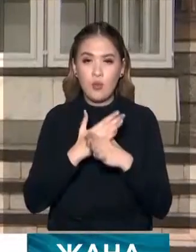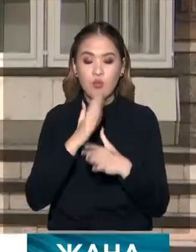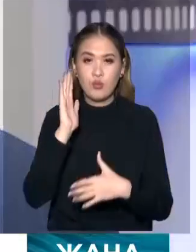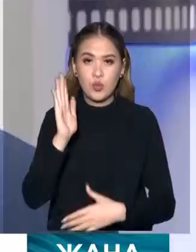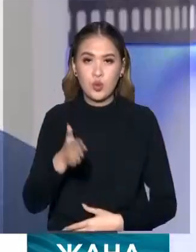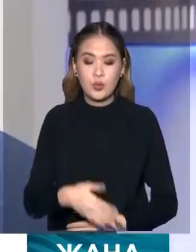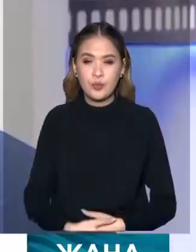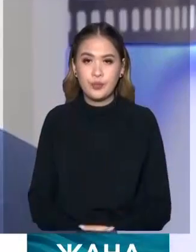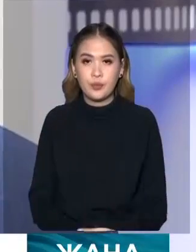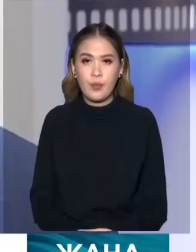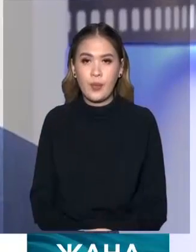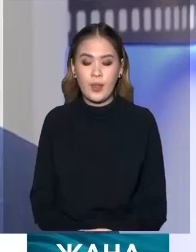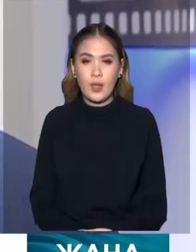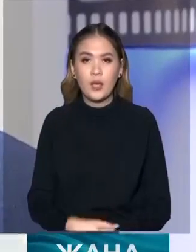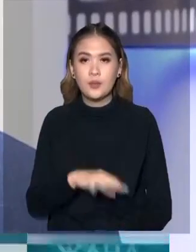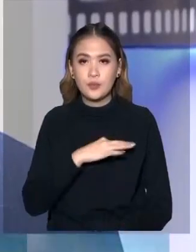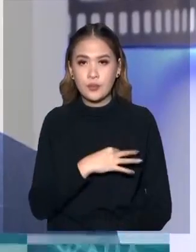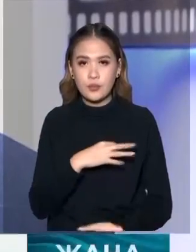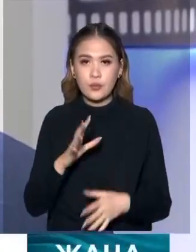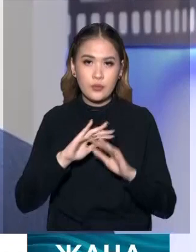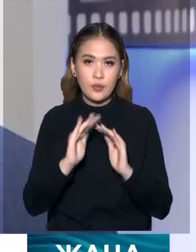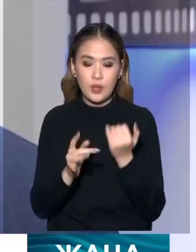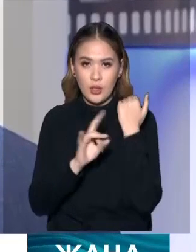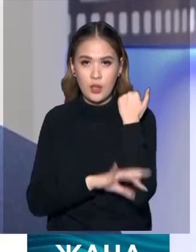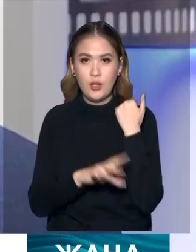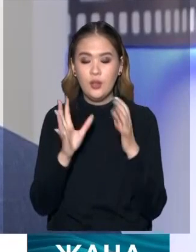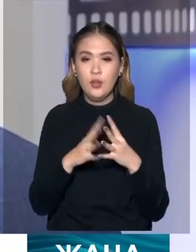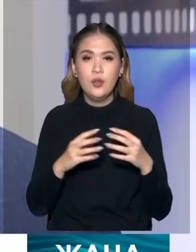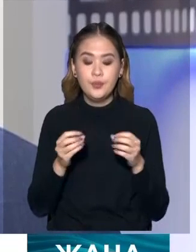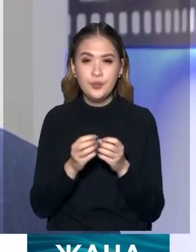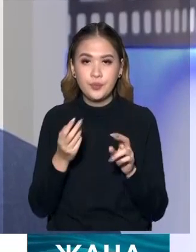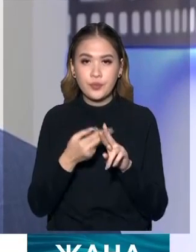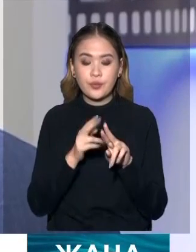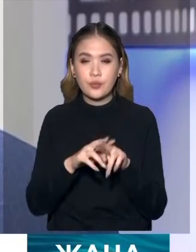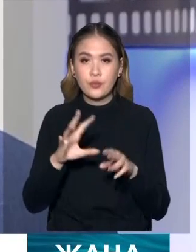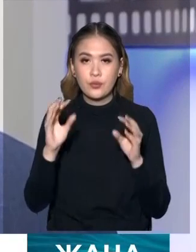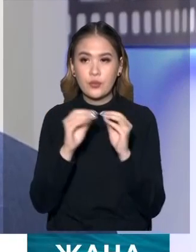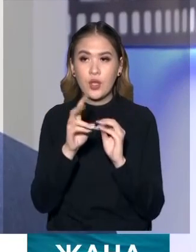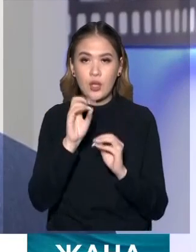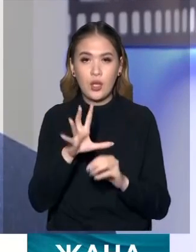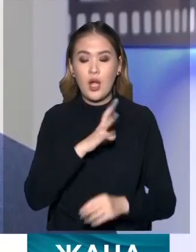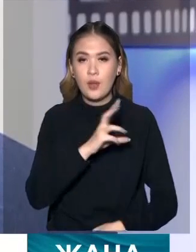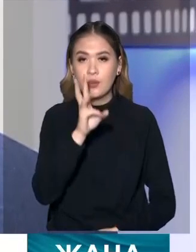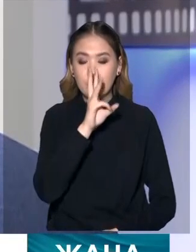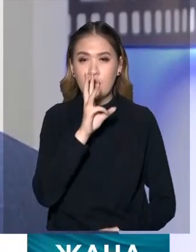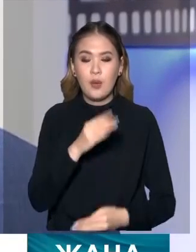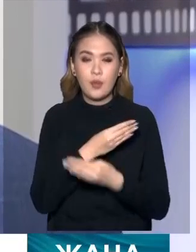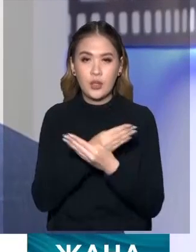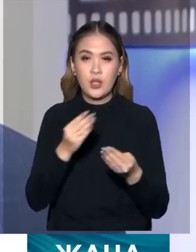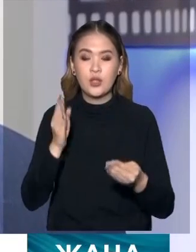болады. Қаза болған кеншілердің отбасыларына кеншілердің 10 жылдық айлығы берілетін